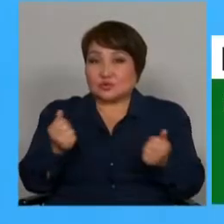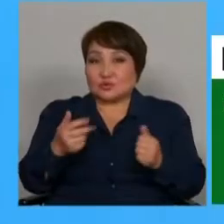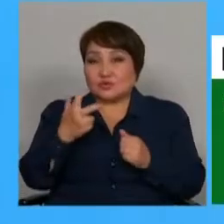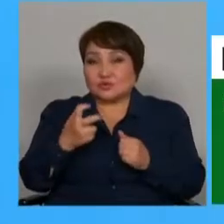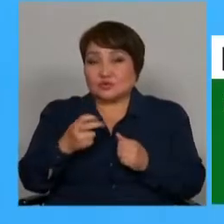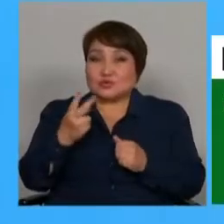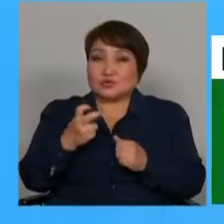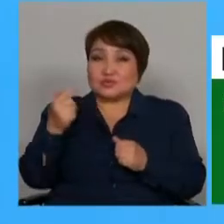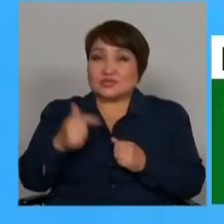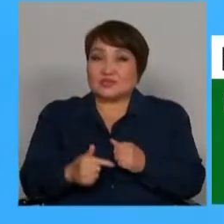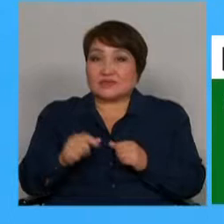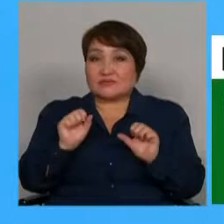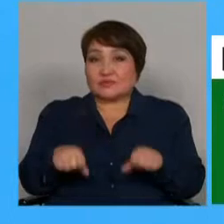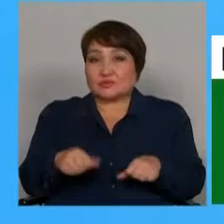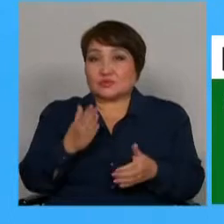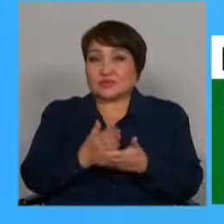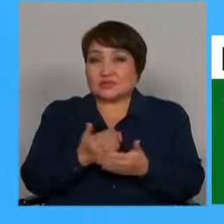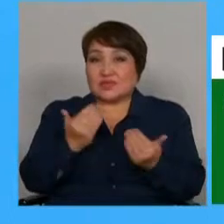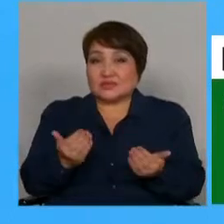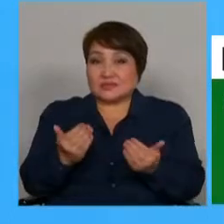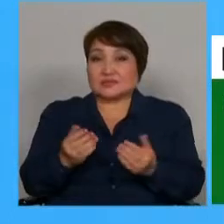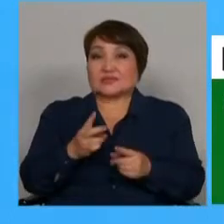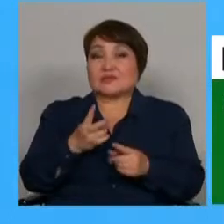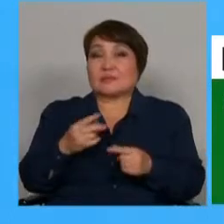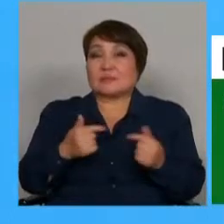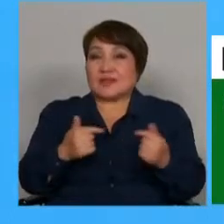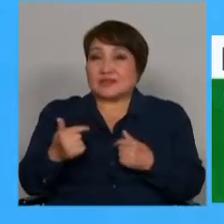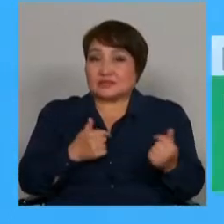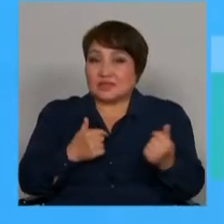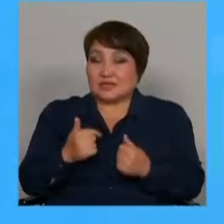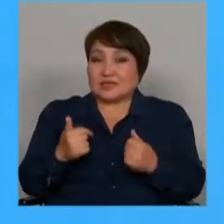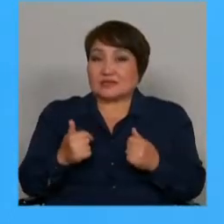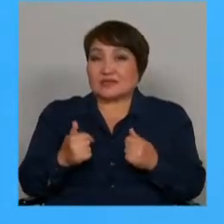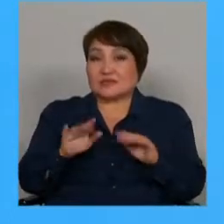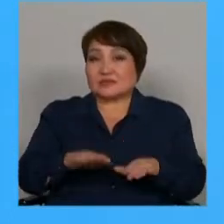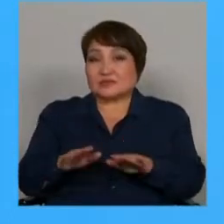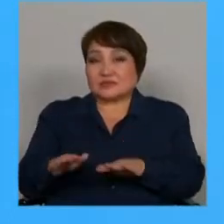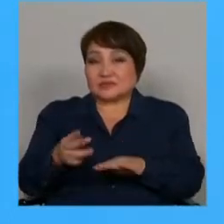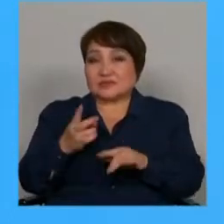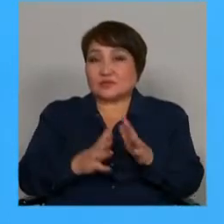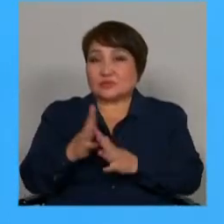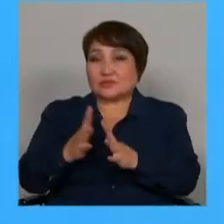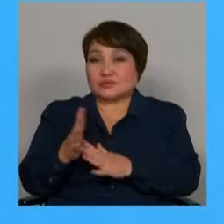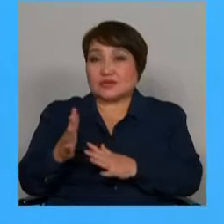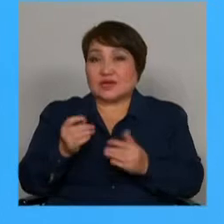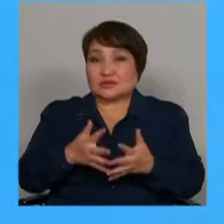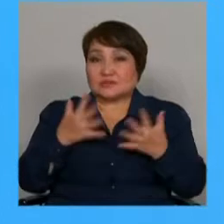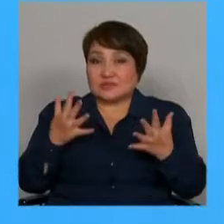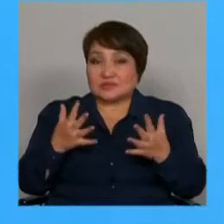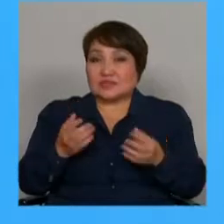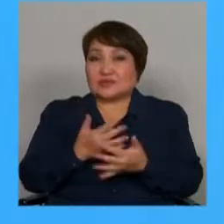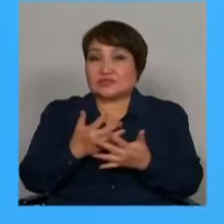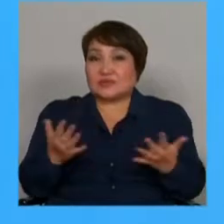қазір негізі зарлап шеккен алқаптардың көлемін анықтап жатыр. Төтенше жағдай министрлігі ол